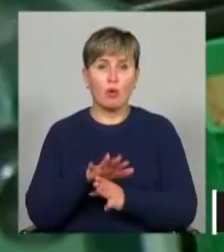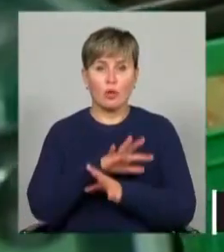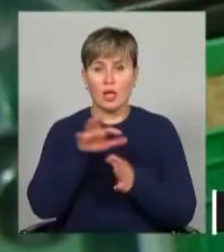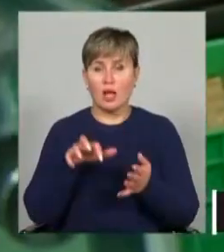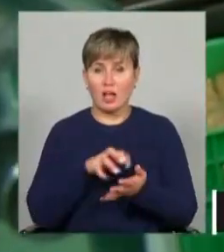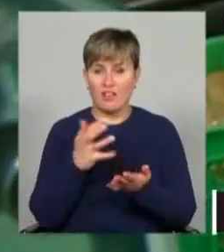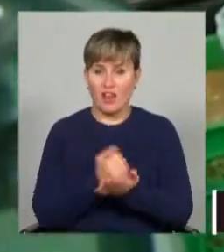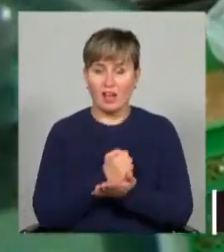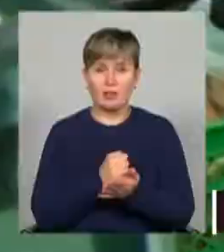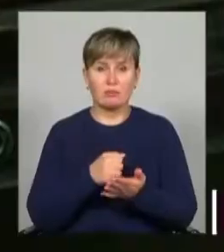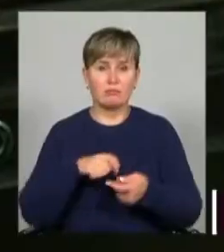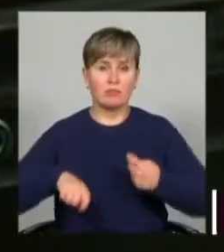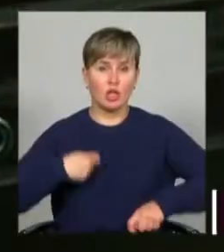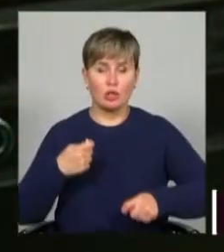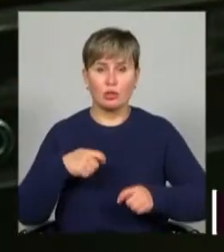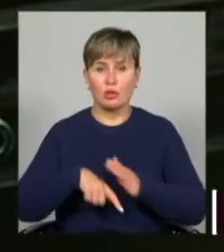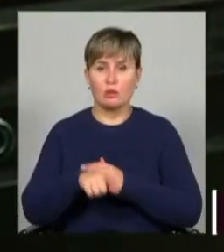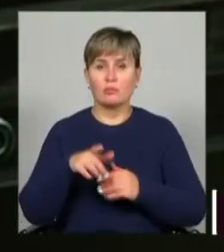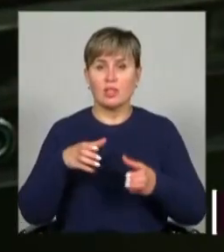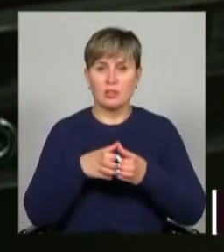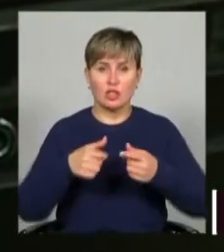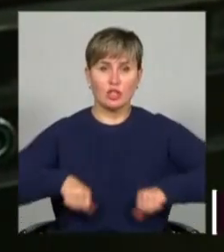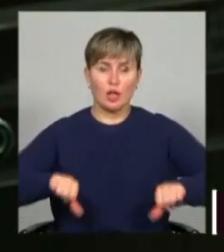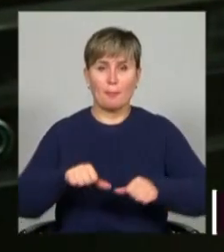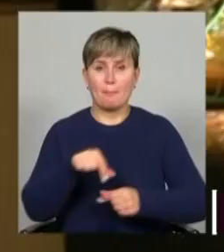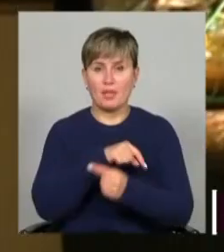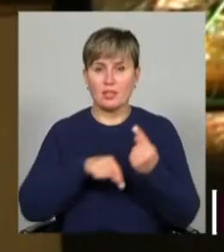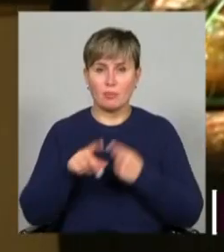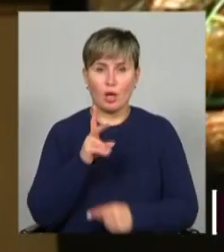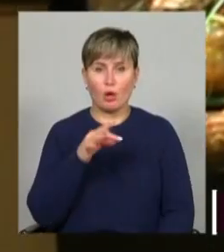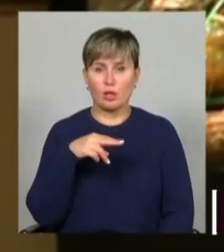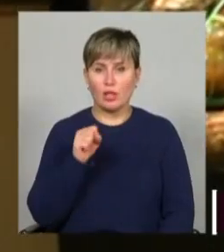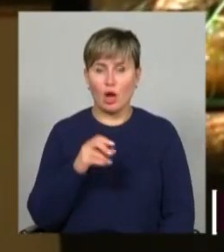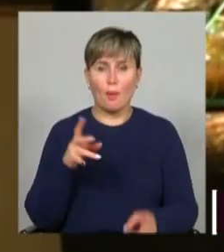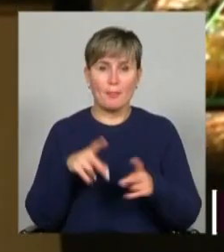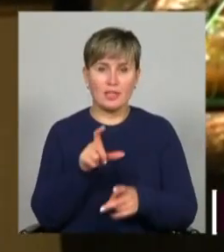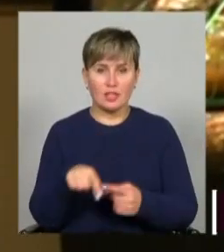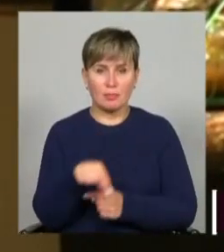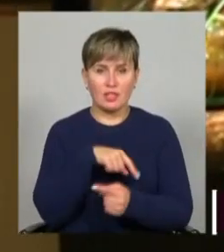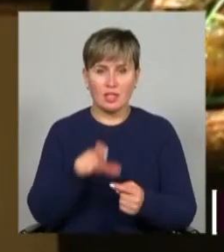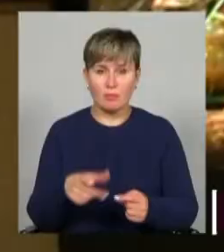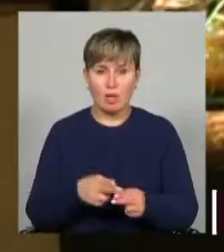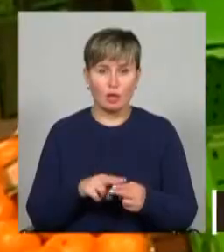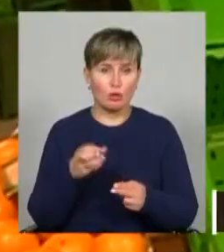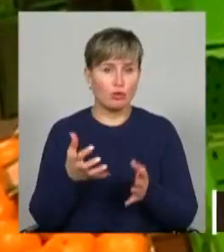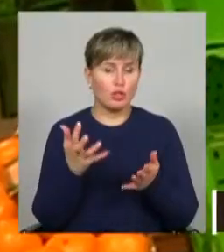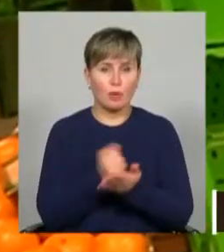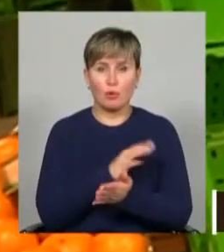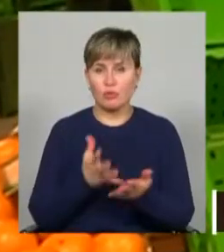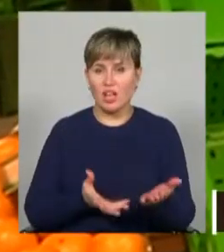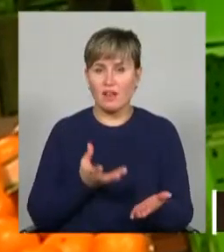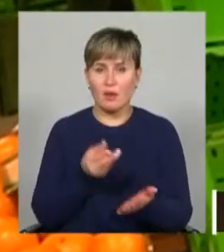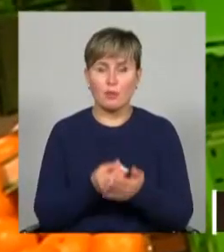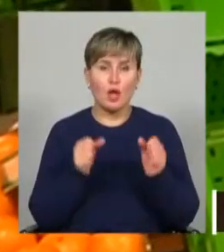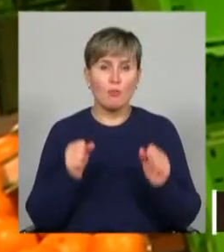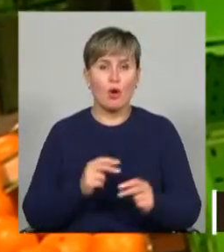нанесенного ущерба создан консультационный штаб при Центре предпринимательства «Кулдау». Пострадавшие бизнесмены, которые еще не получили выплаты,